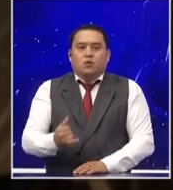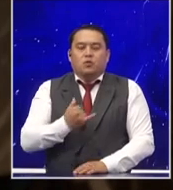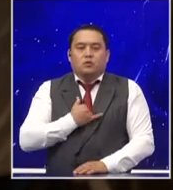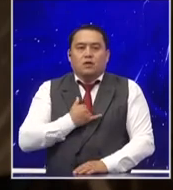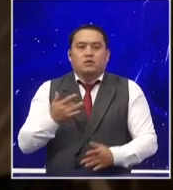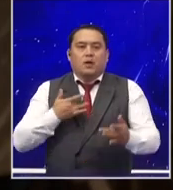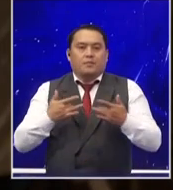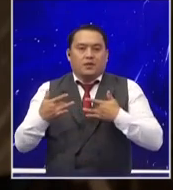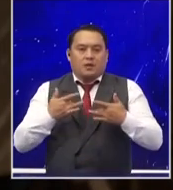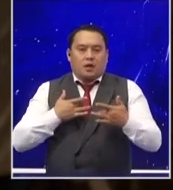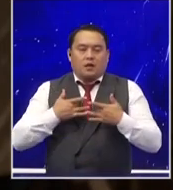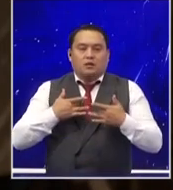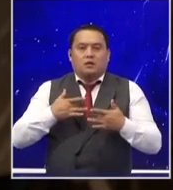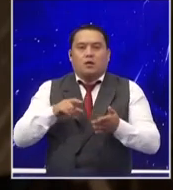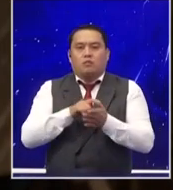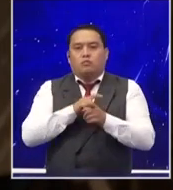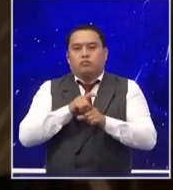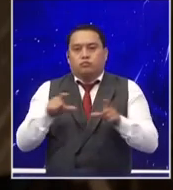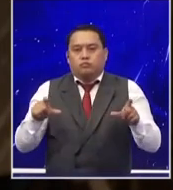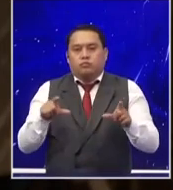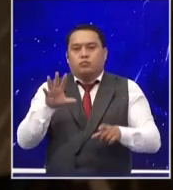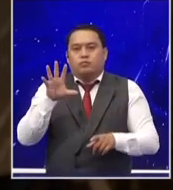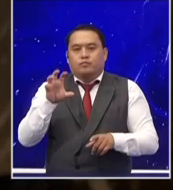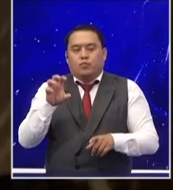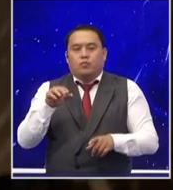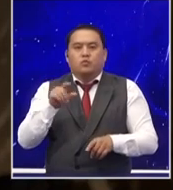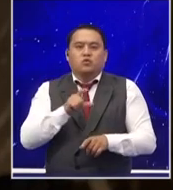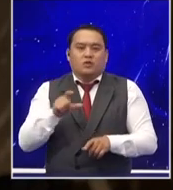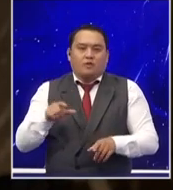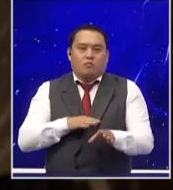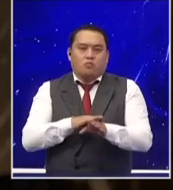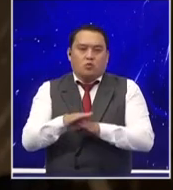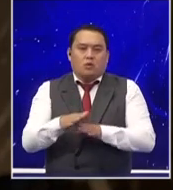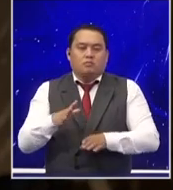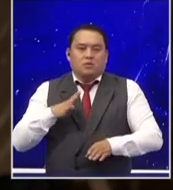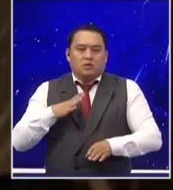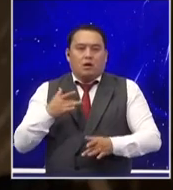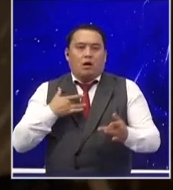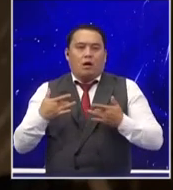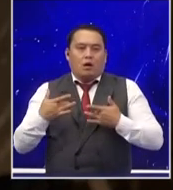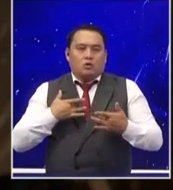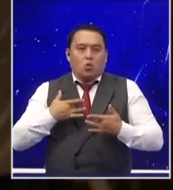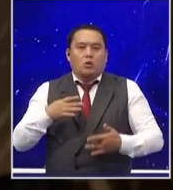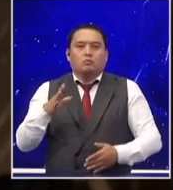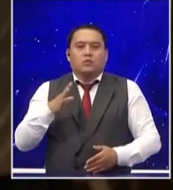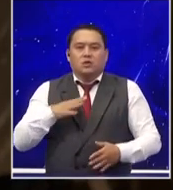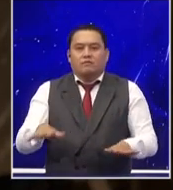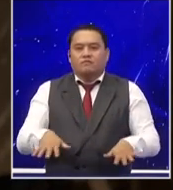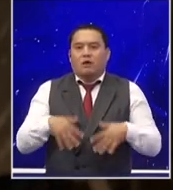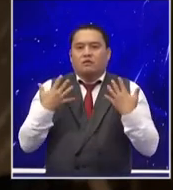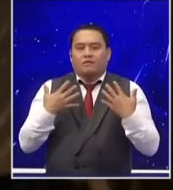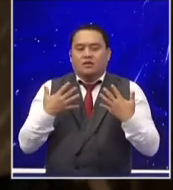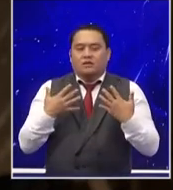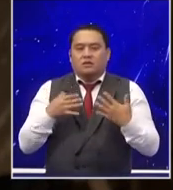зрителей если бы был бы полный зал конечно это было бы очень и актер бы вдохновились бы